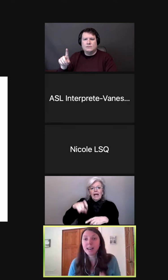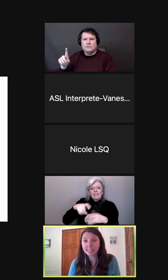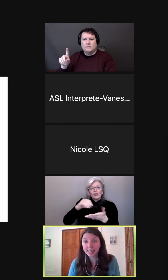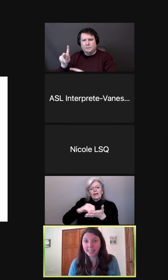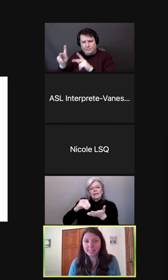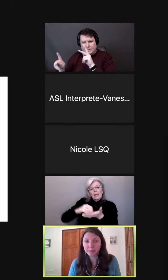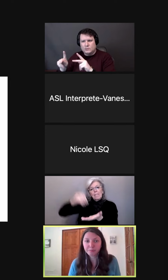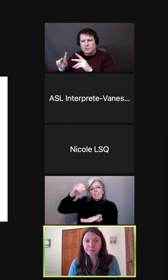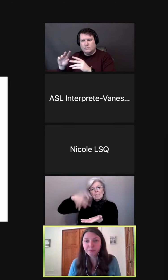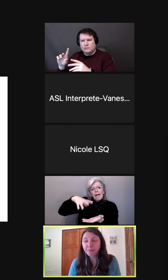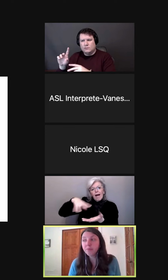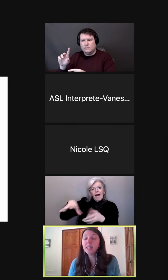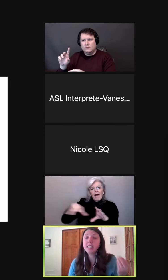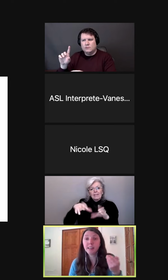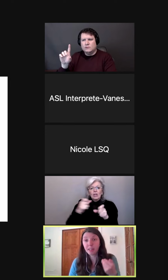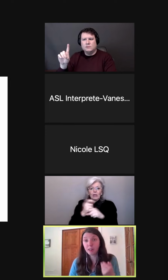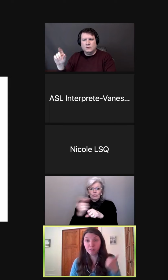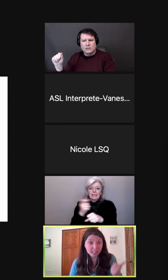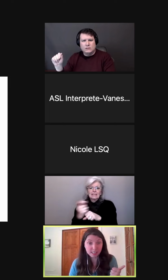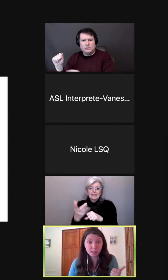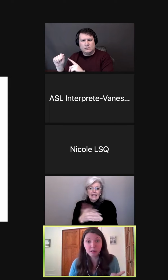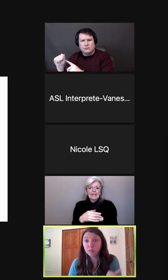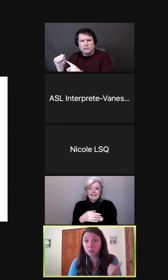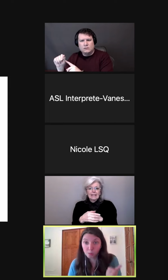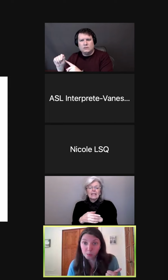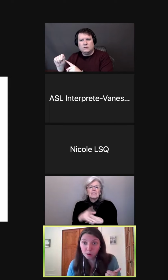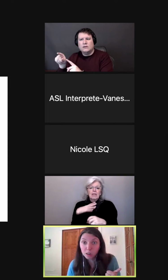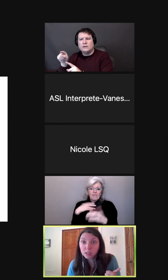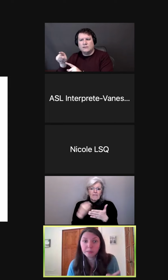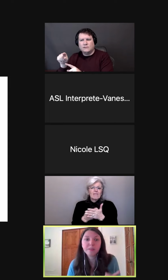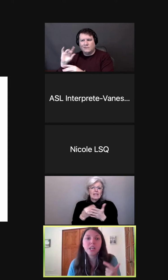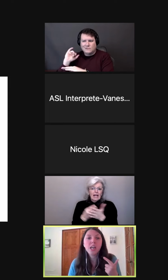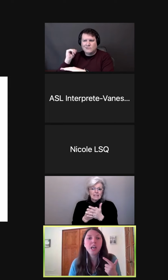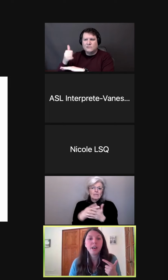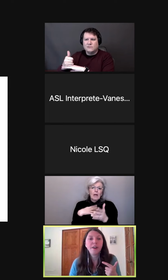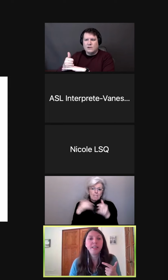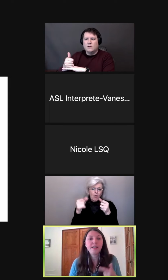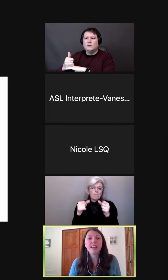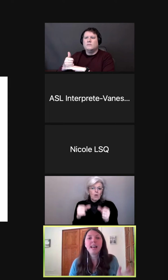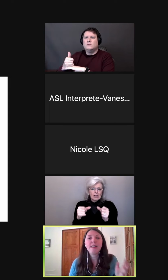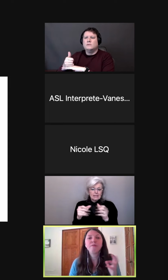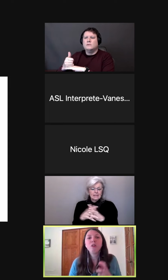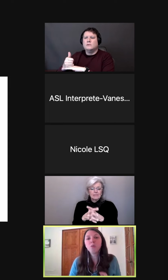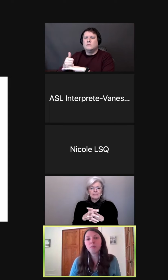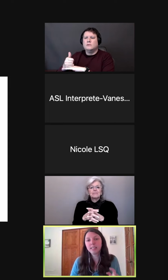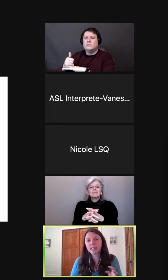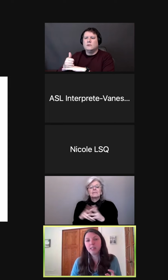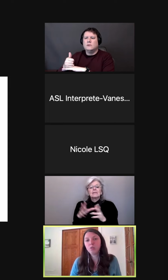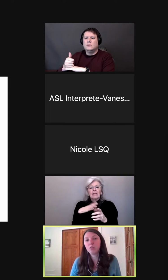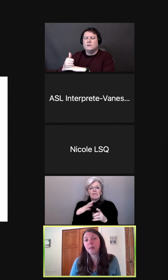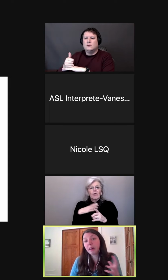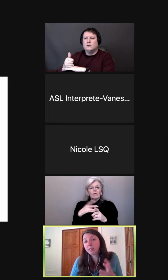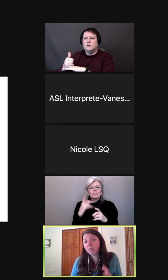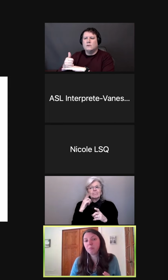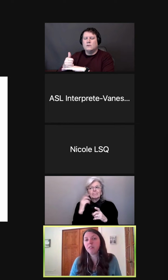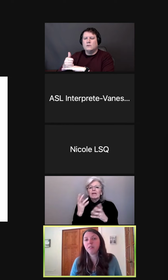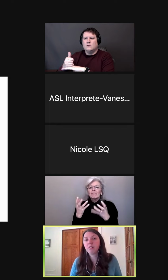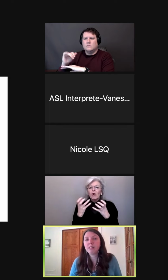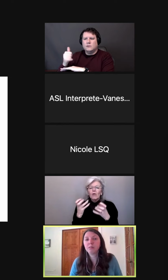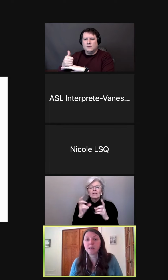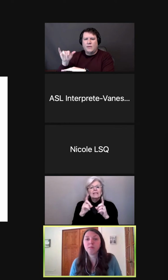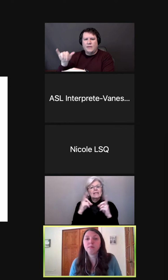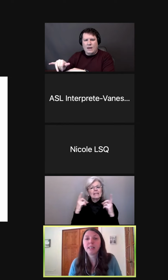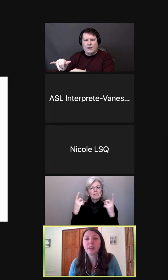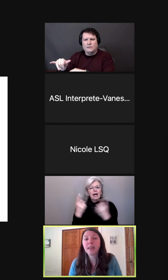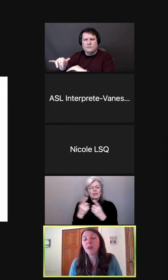d'action à chaque année. Il y avait le financement de mon poste. Il y avait la volonté du département